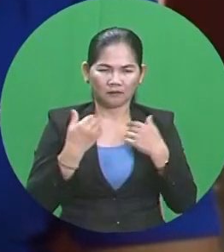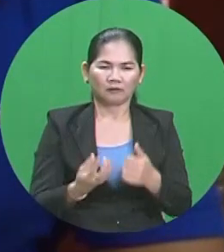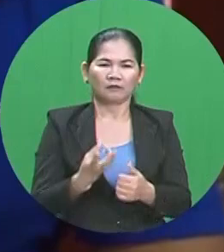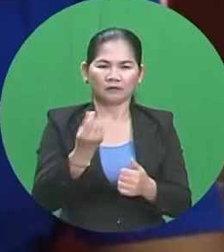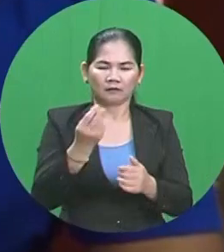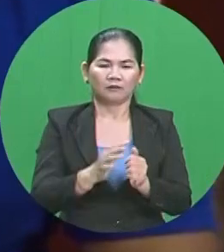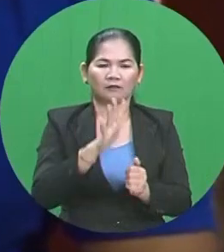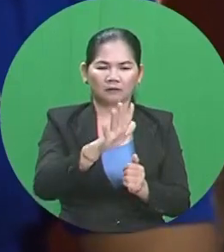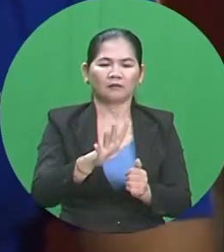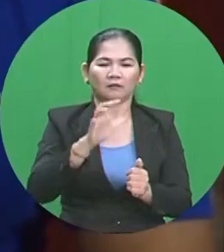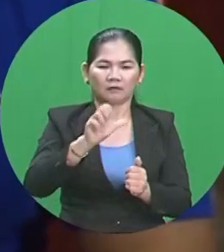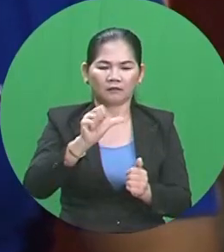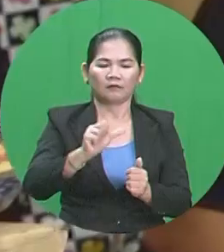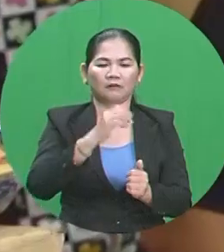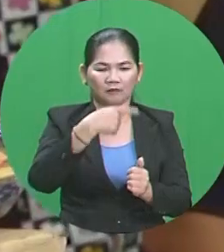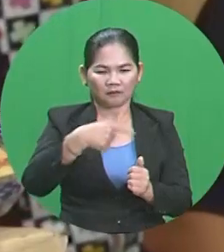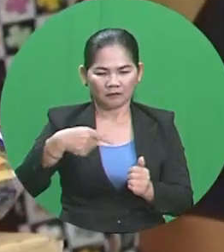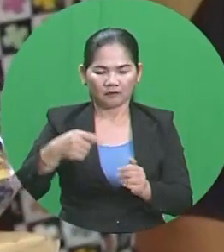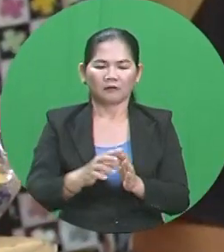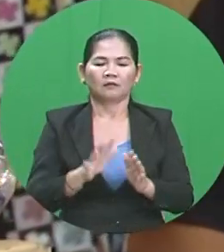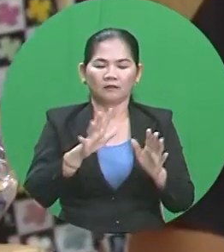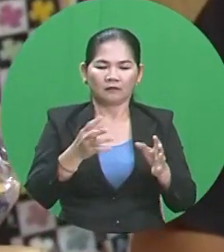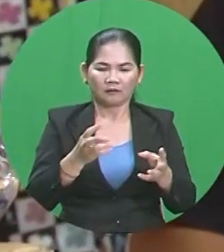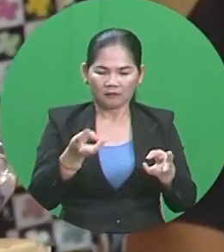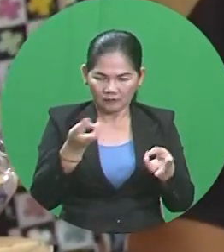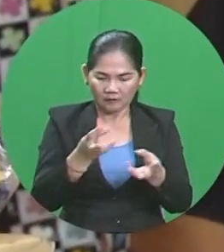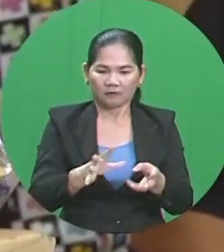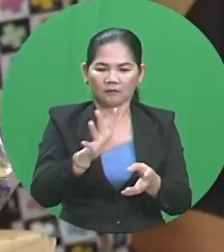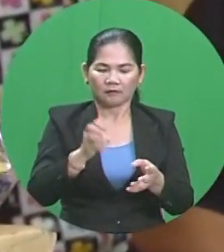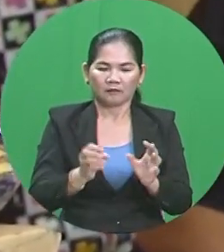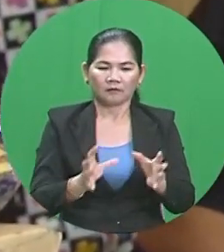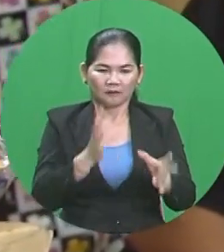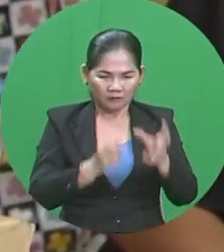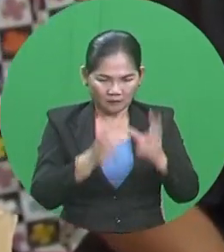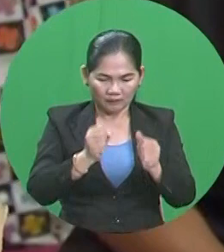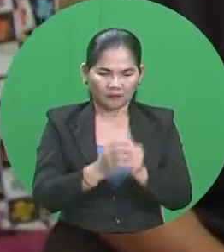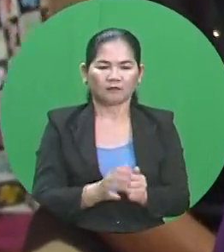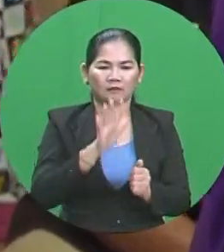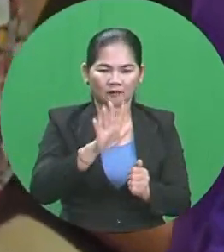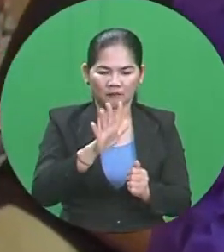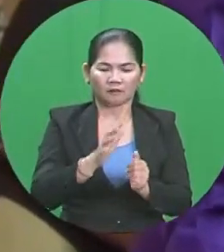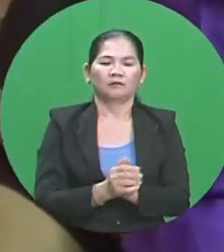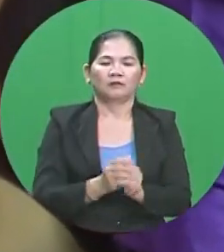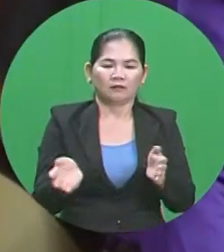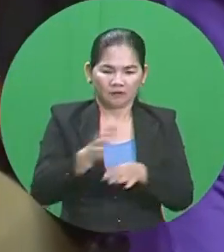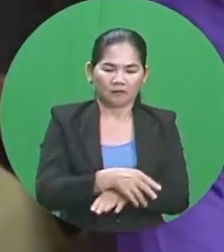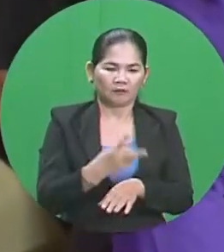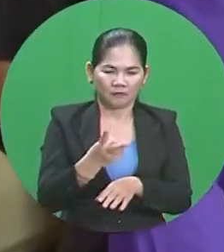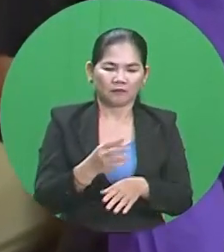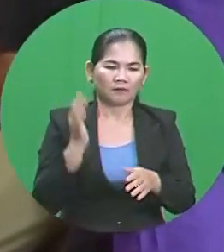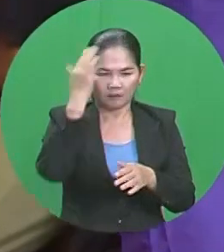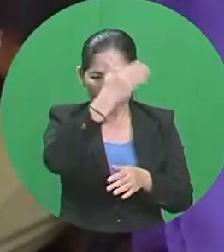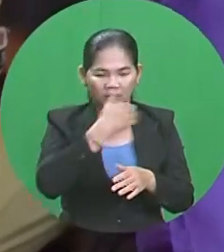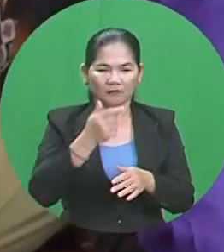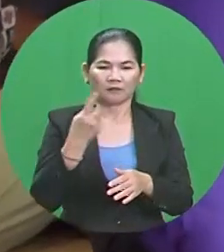អំណោយដល់សប្បុរសទាំងនោះរួមមានថវិកា 5 លានរៀល អង្ករ 50 គីឡូក្រាម ទឹកដោះគោ 2 កេសធំ ស្ករស 5 គីឡូក្រាម សរង 2 និងក្រមា